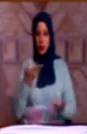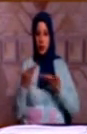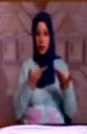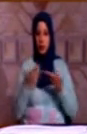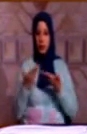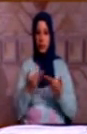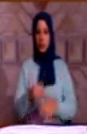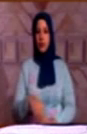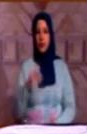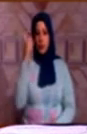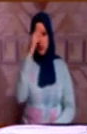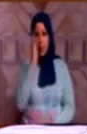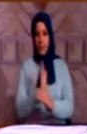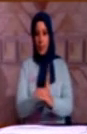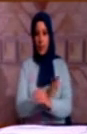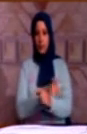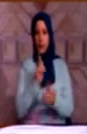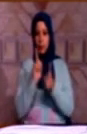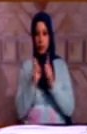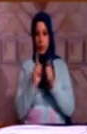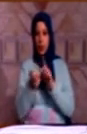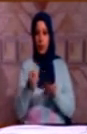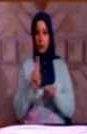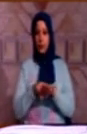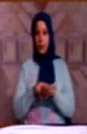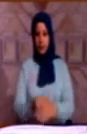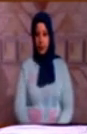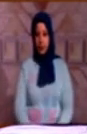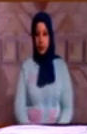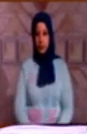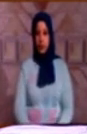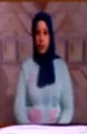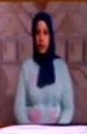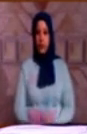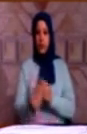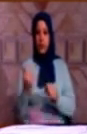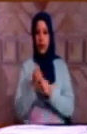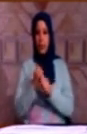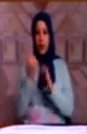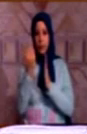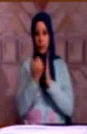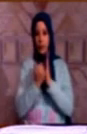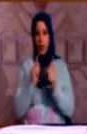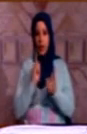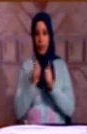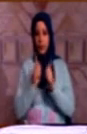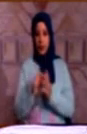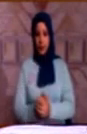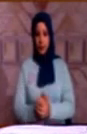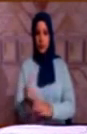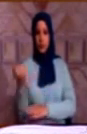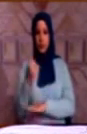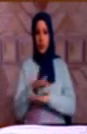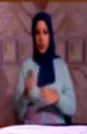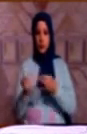بيتعب امريكا نفسها التضخم موجود فرص العمل بتقل فيها وما عادتش يعني ارض